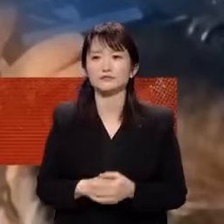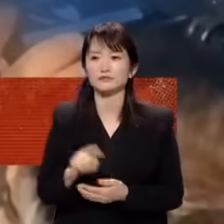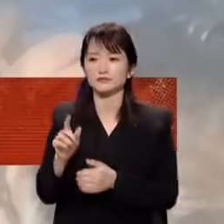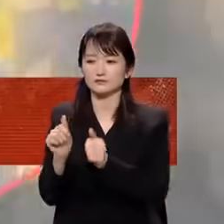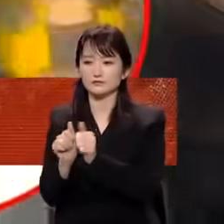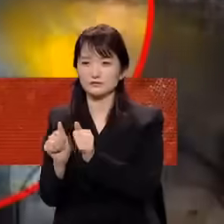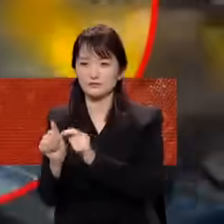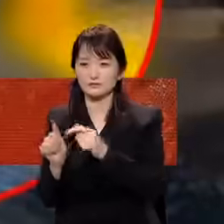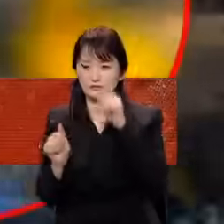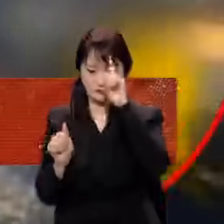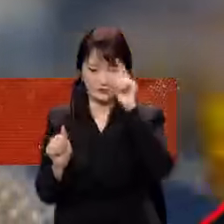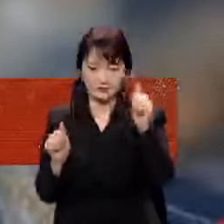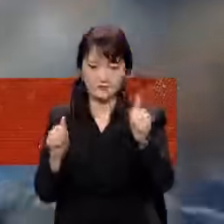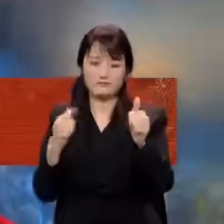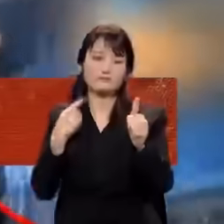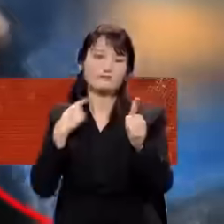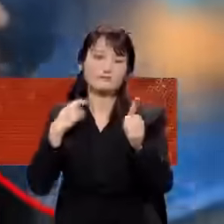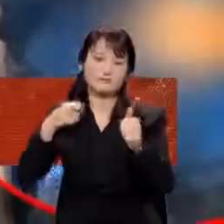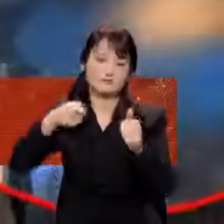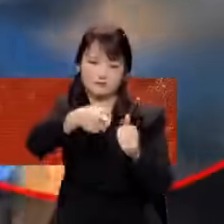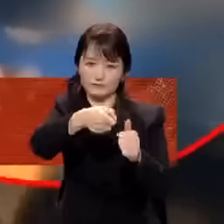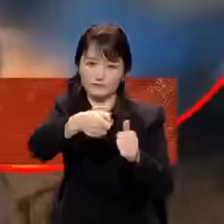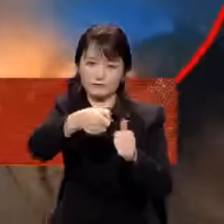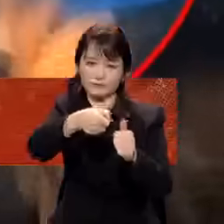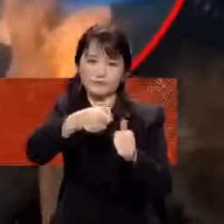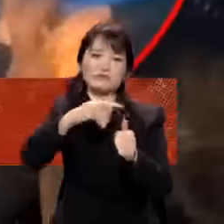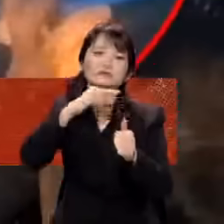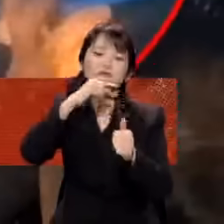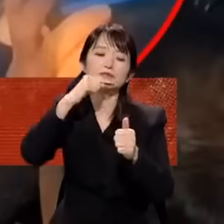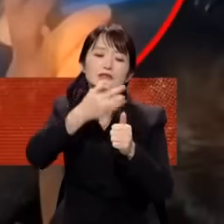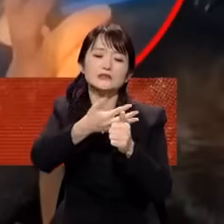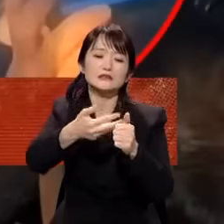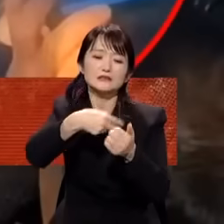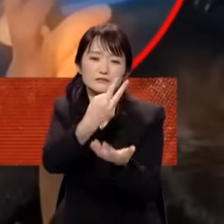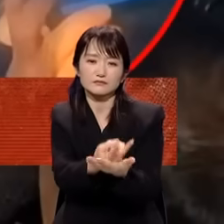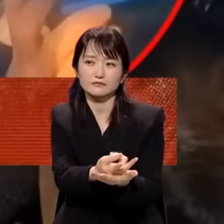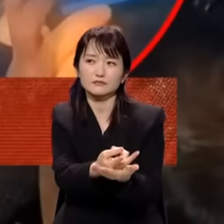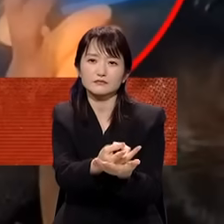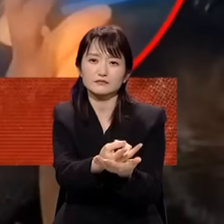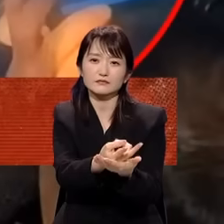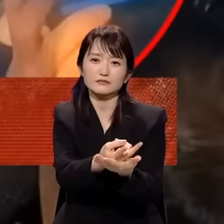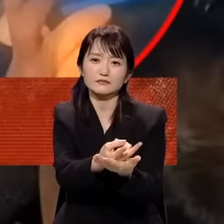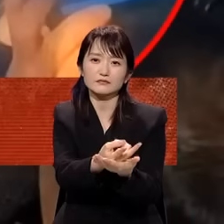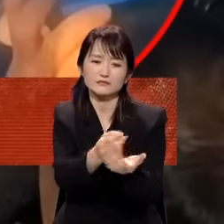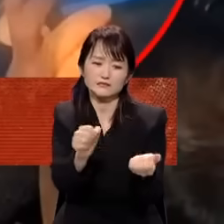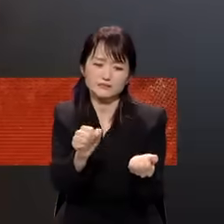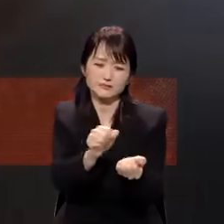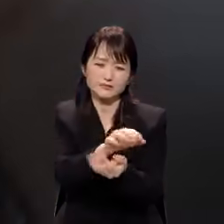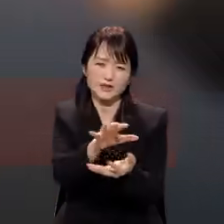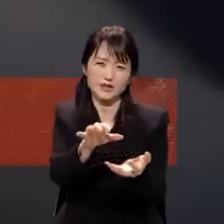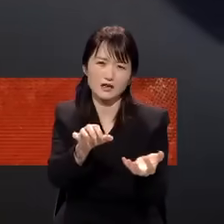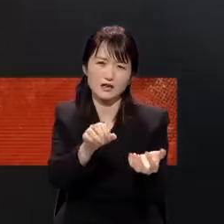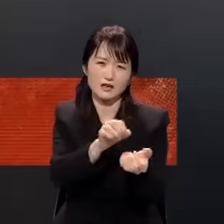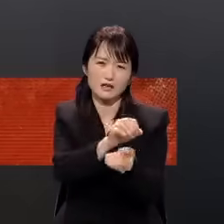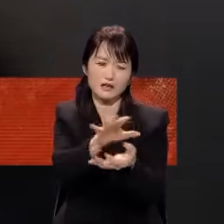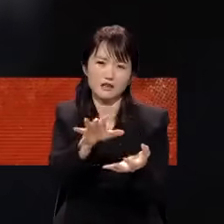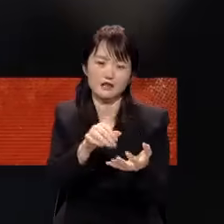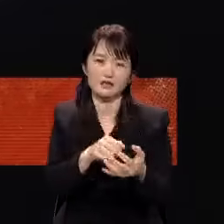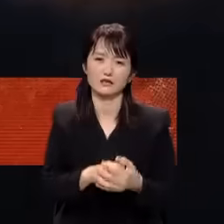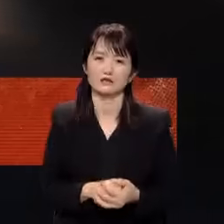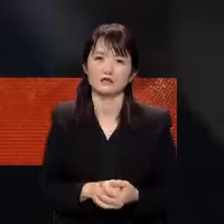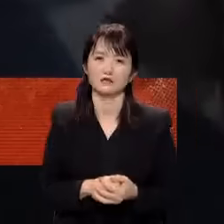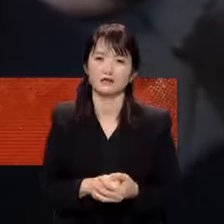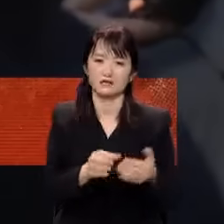흉기로 이 대표의 왼쪽 목 부위를 공격하면서 피를 흘린 채 쓰러졌습니다. 현장은 아수라장이 되는데요. 일정을